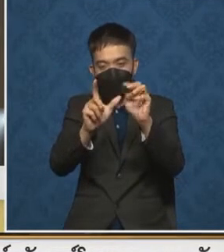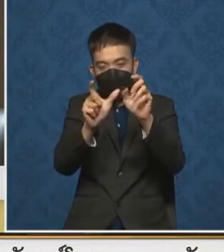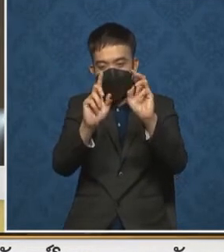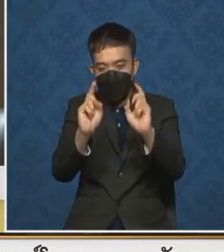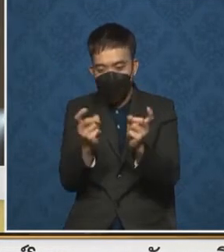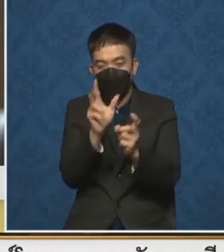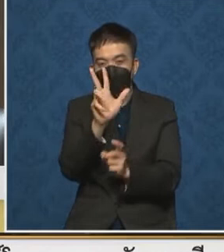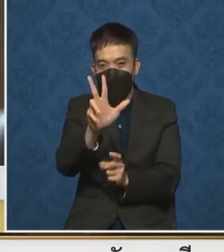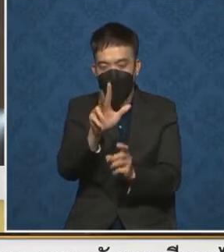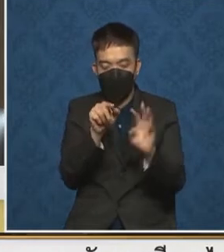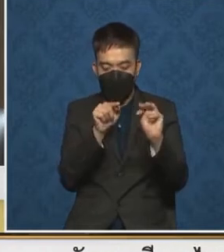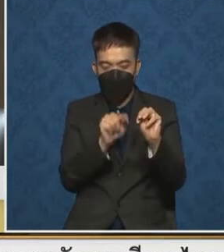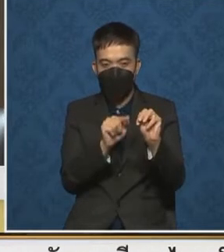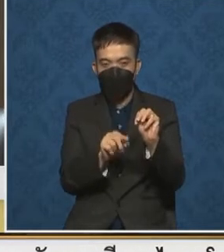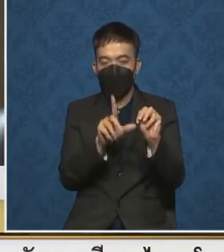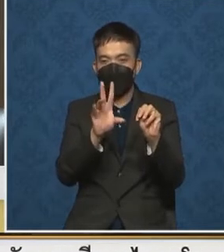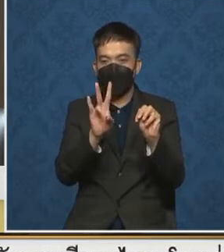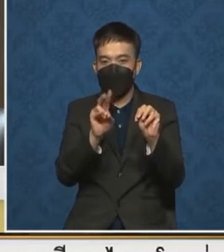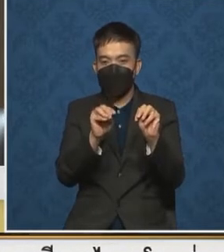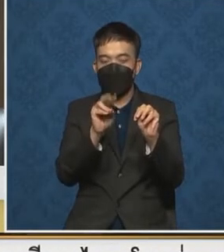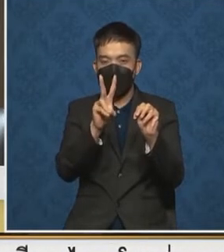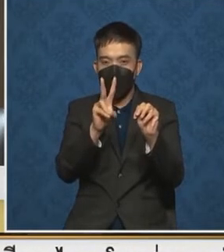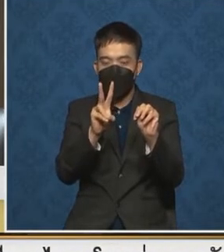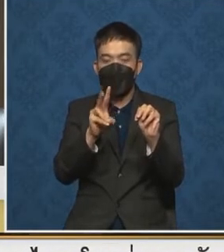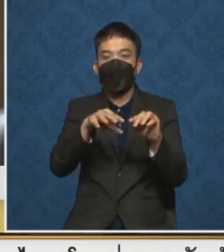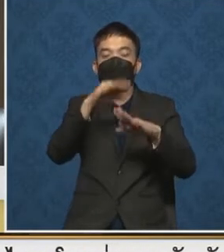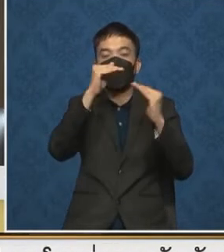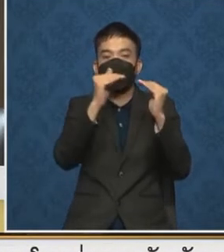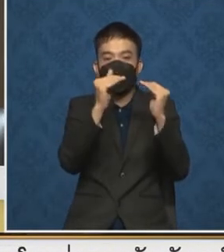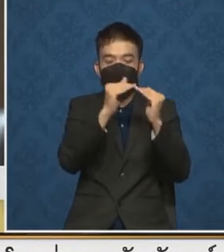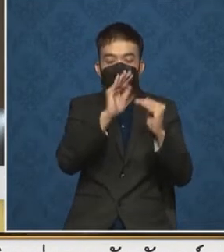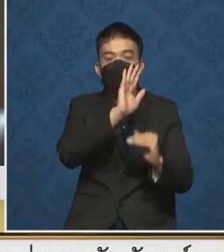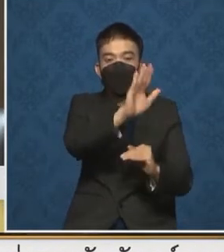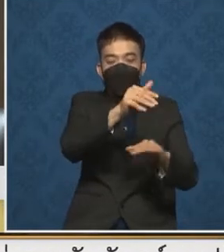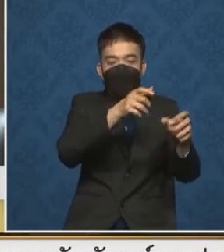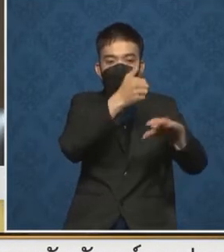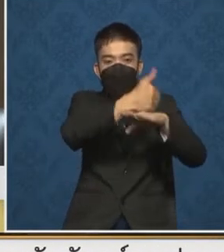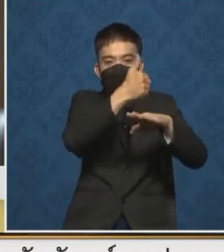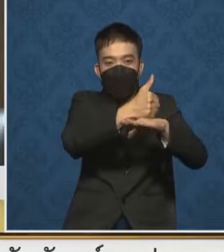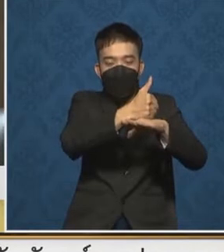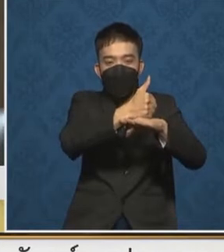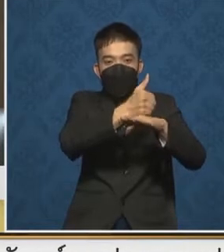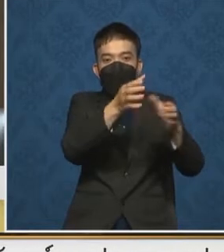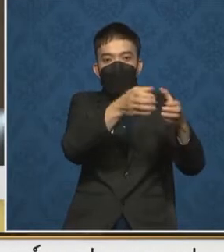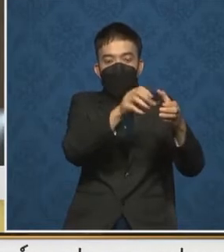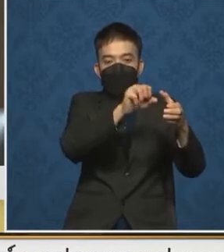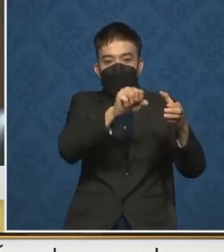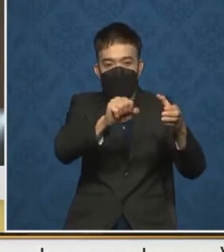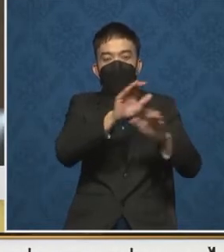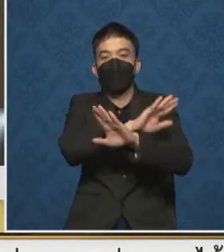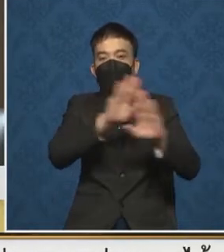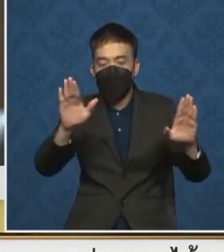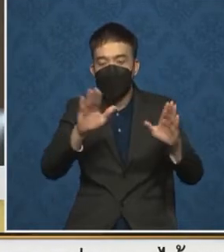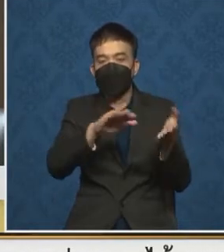และกประกอบด้มาตา 72เพิรกถอนสิทธิของผู้บริหารพักท่ประทานทกระรบครับ